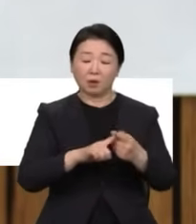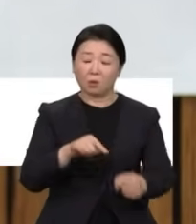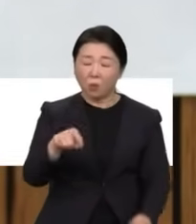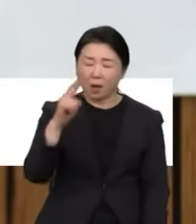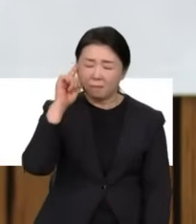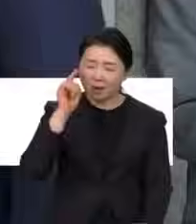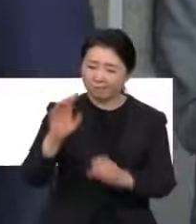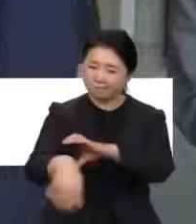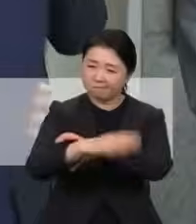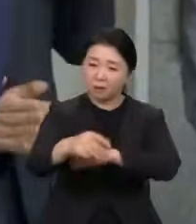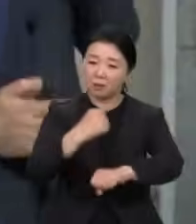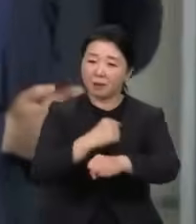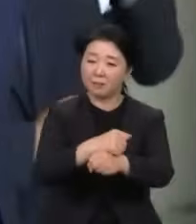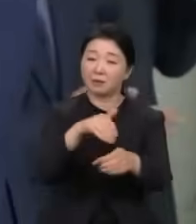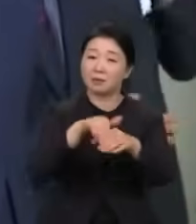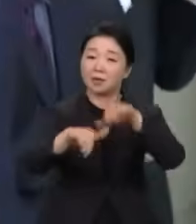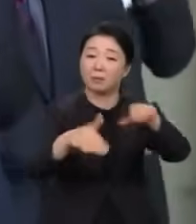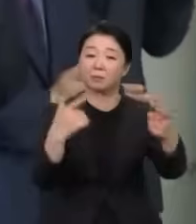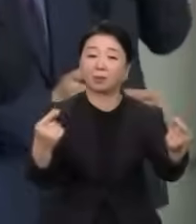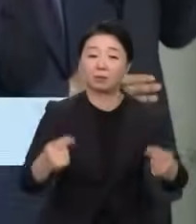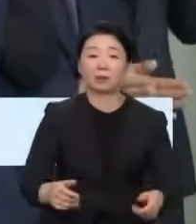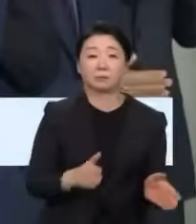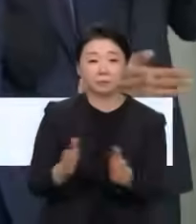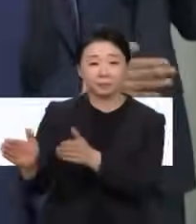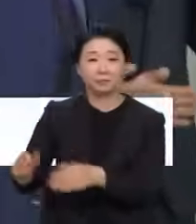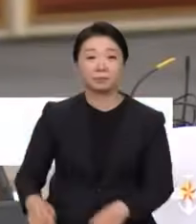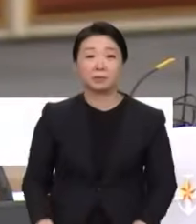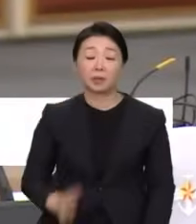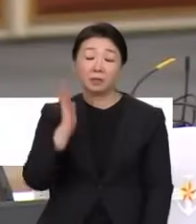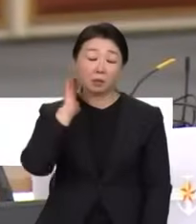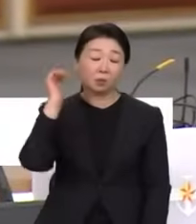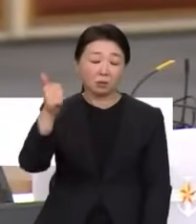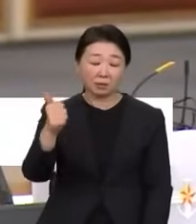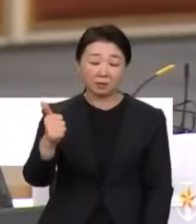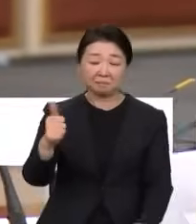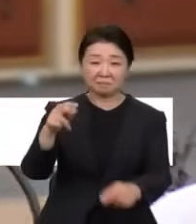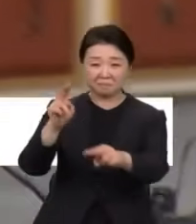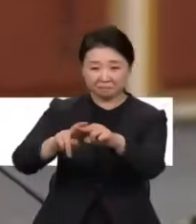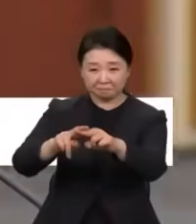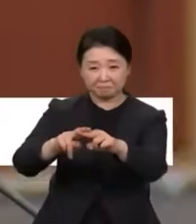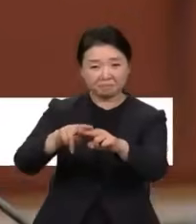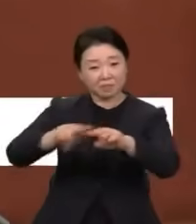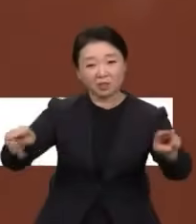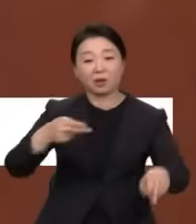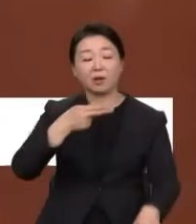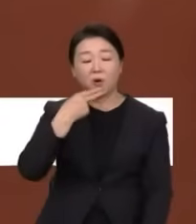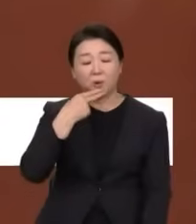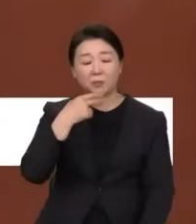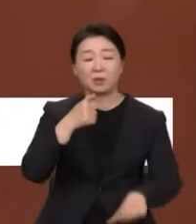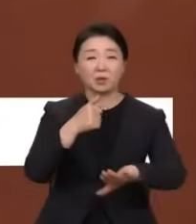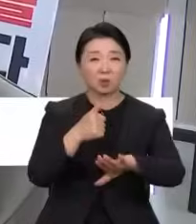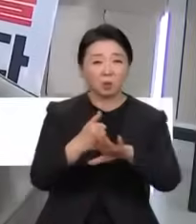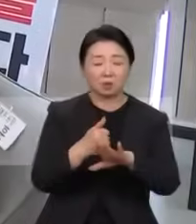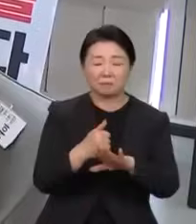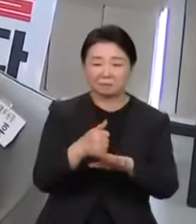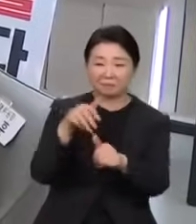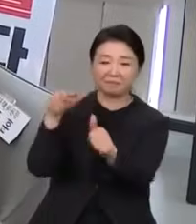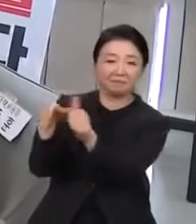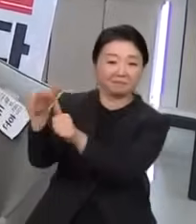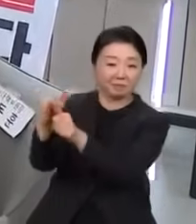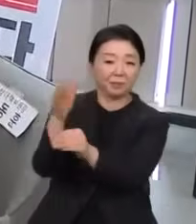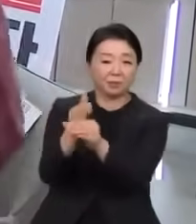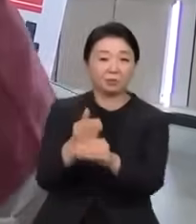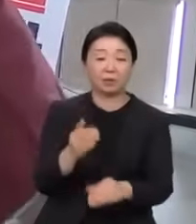선거 개입입니다. 대통령실이 어제 임명 철회는 없다란 입장을 분명히 하자 공세로 전환한 겁니다.